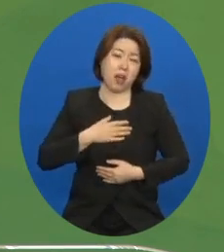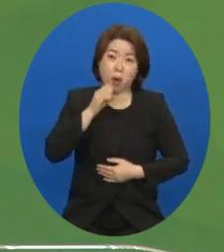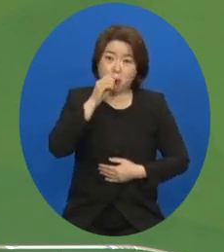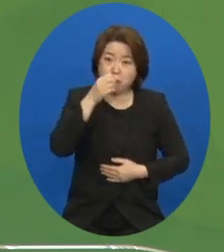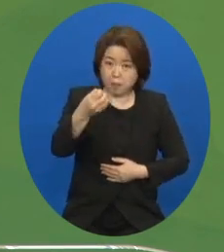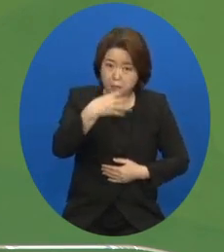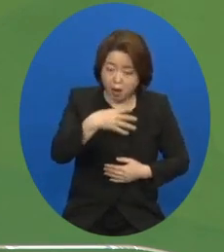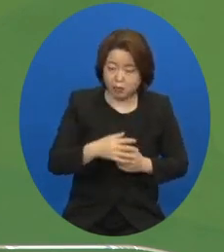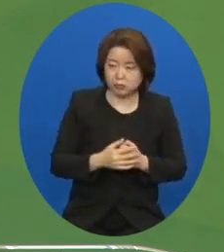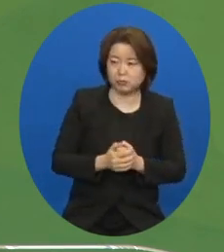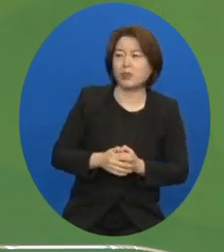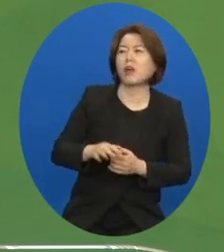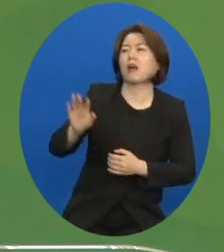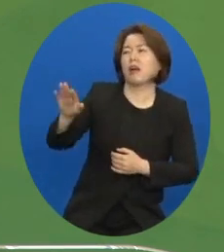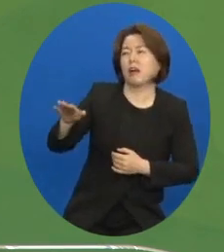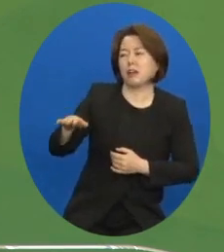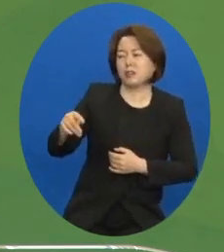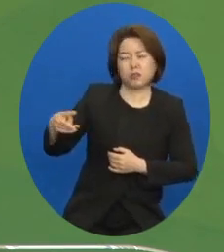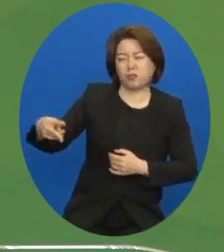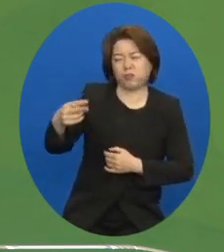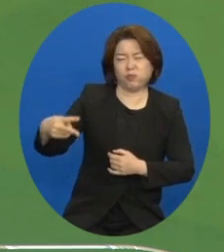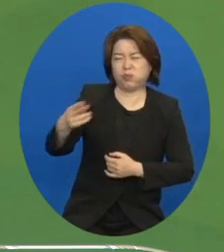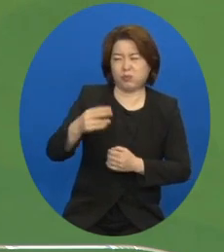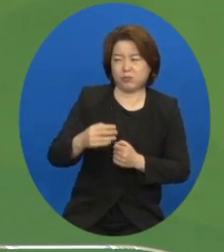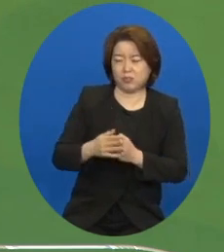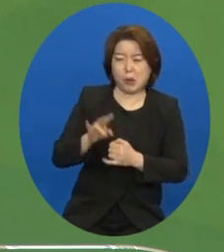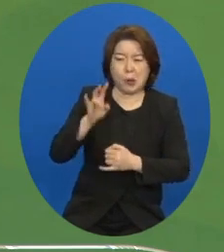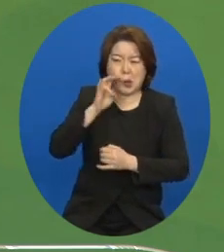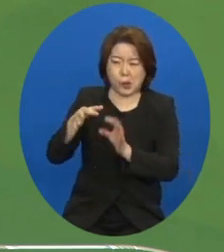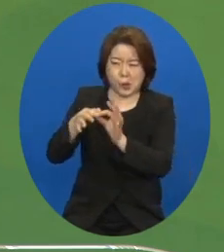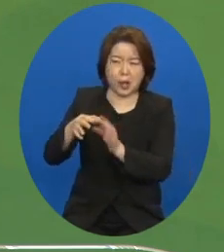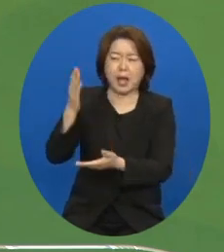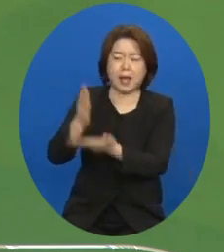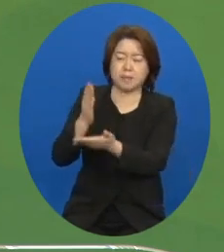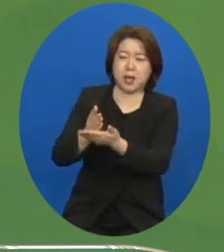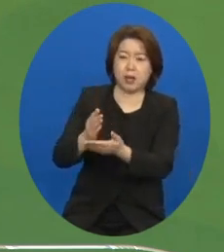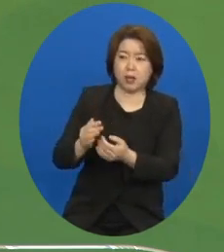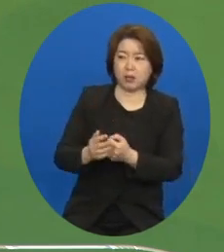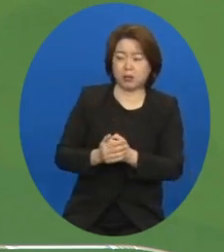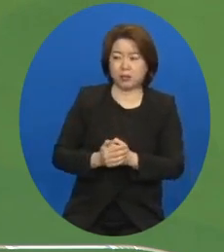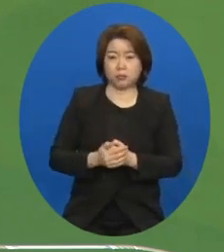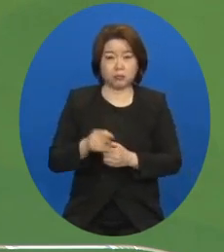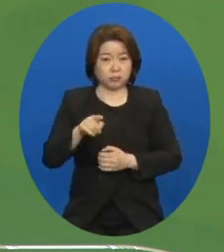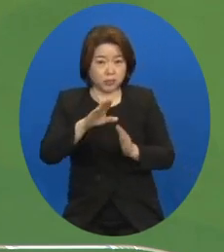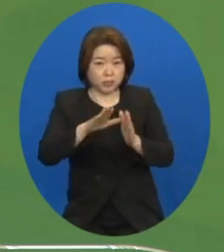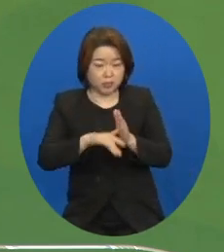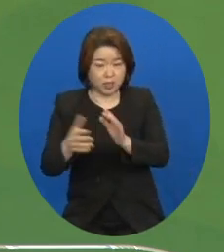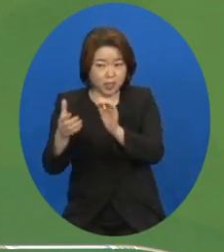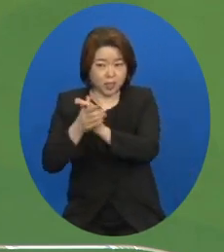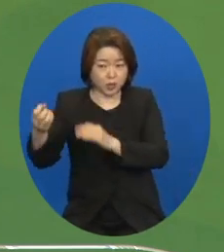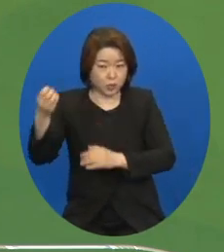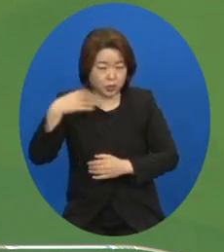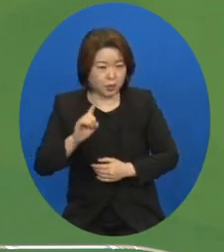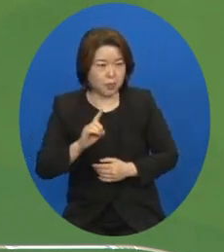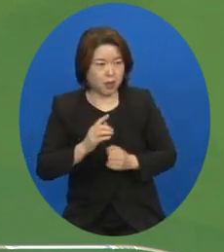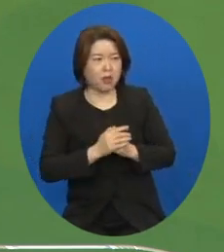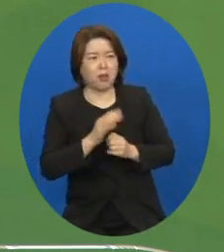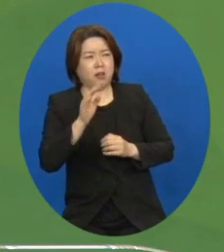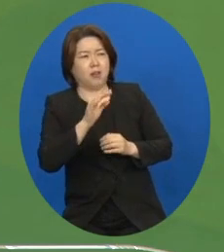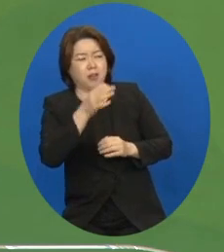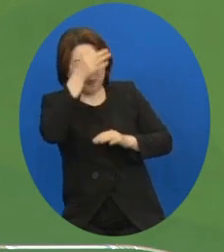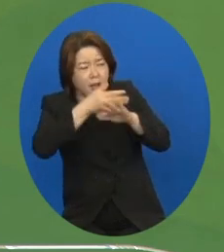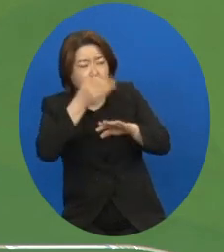이제 끊어보자고 말했습니다. 그 순간 그 친구가 눈을 반짝이며 대답했습니다.